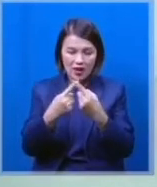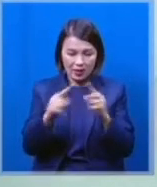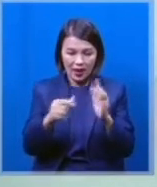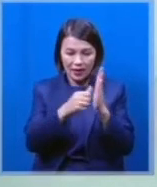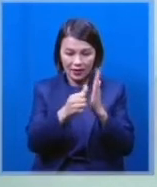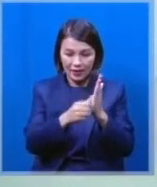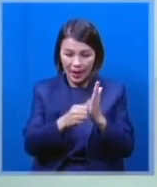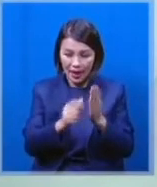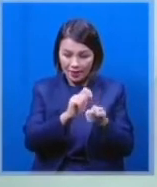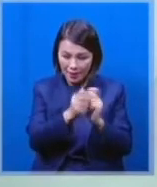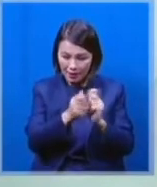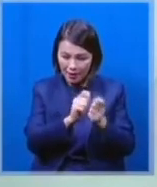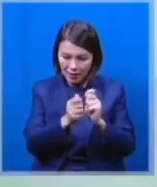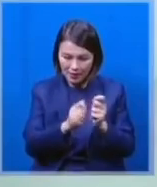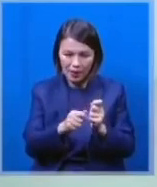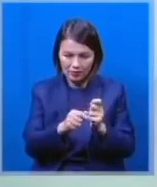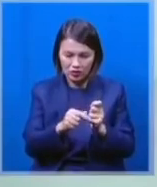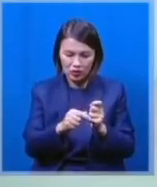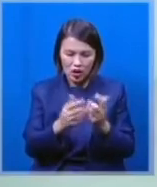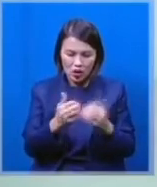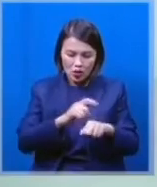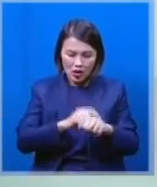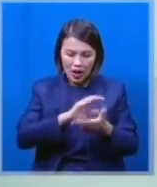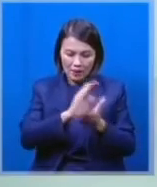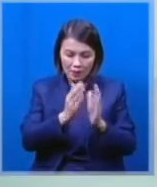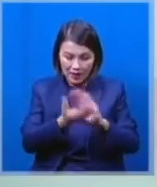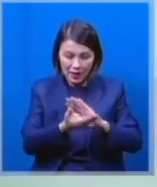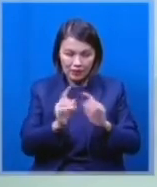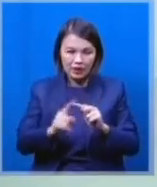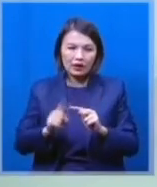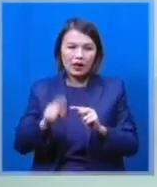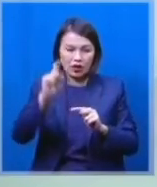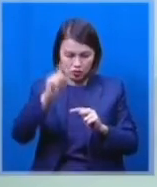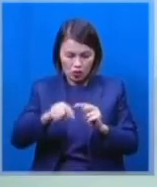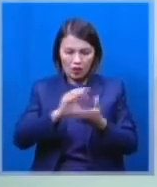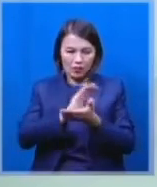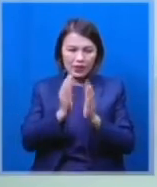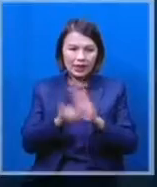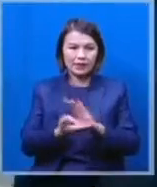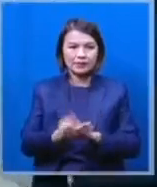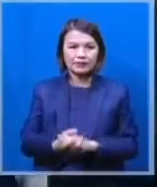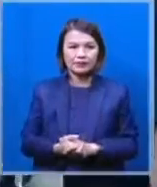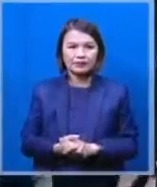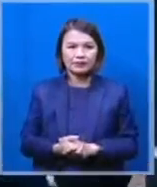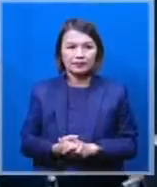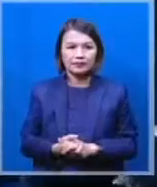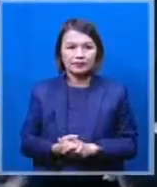ให้มันสอดคล้องกับบริบทต่างๆที่มันเปลี่ยนแปลงไปในขณะที่การเปลี่ยนแปลงรัฐบาลของทั้งสองฝั่งด้วยจ๊ะ